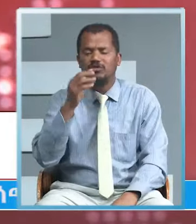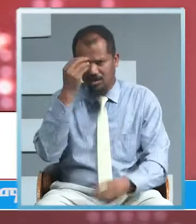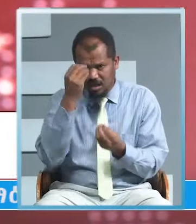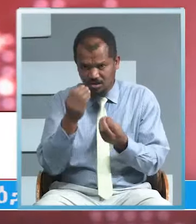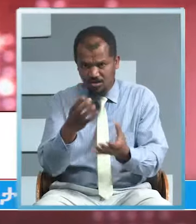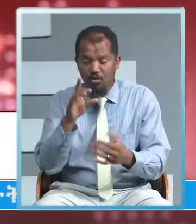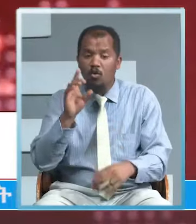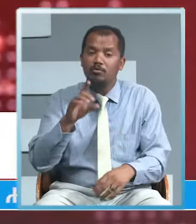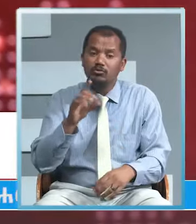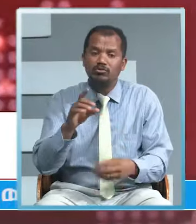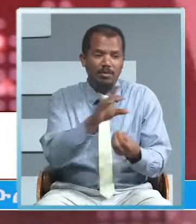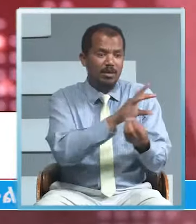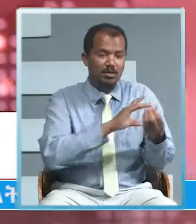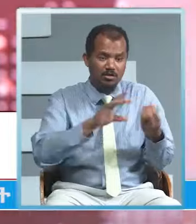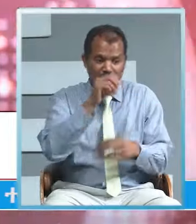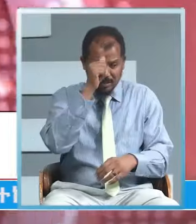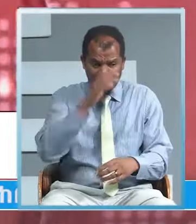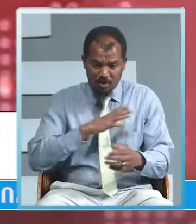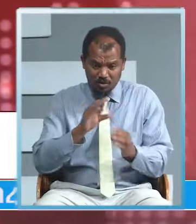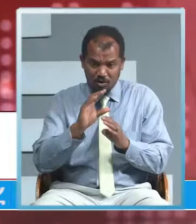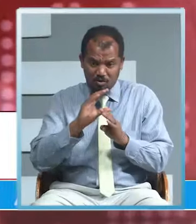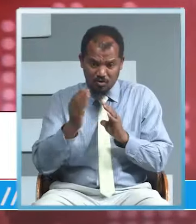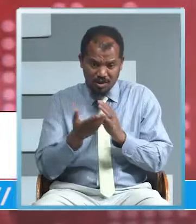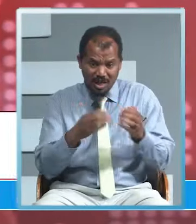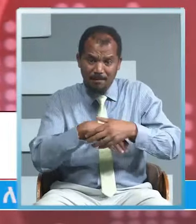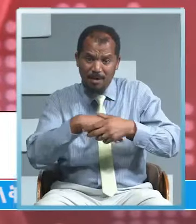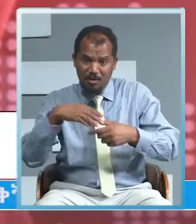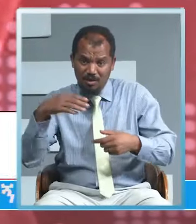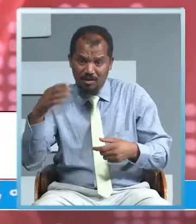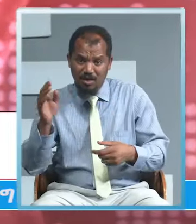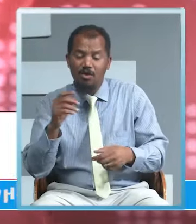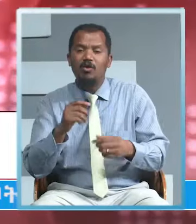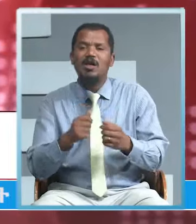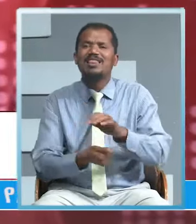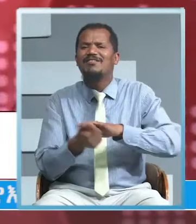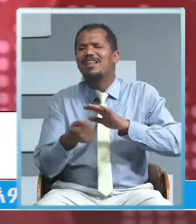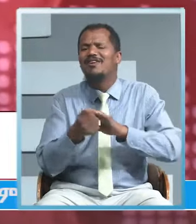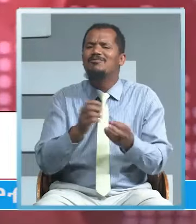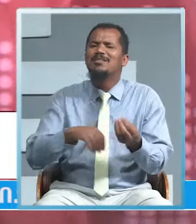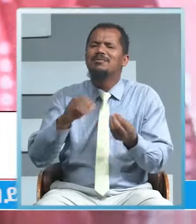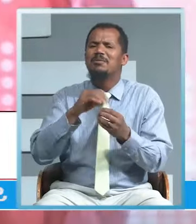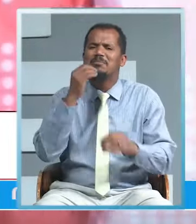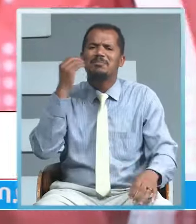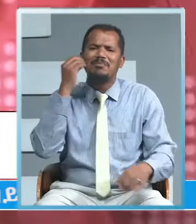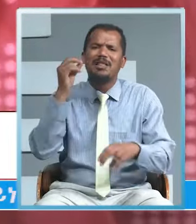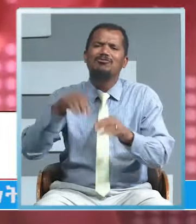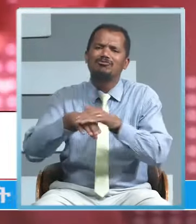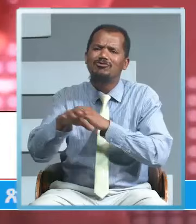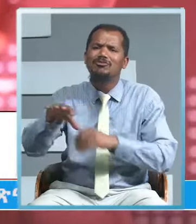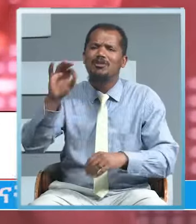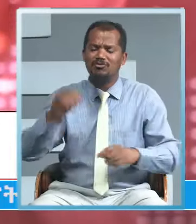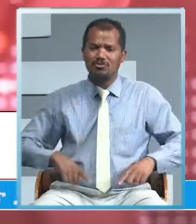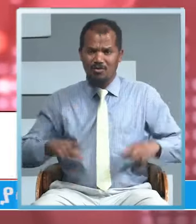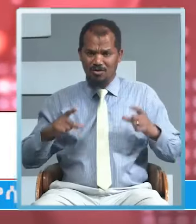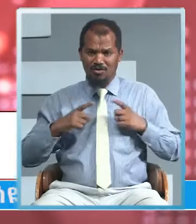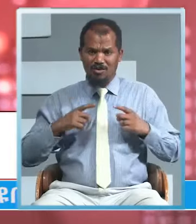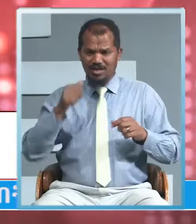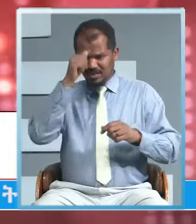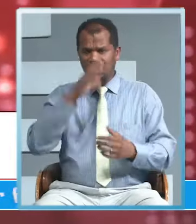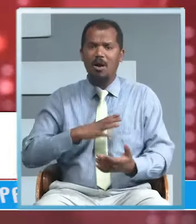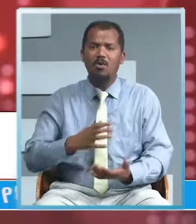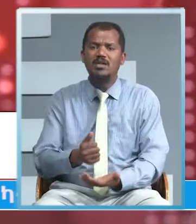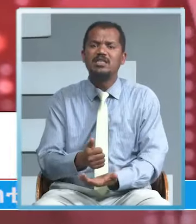አስታወቀ። ኮሚሽኑ በክልሉ የሰብአዊ ሁኔታ ዙሪያ ባወጣው ሪፖርት ከተፈናቃዮች በተጨማሪ በቤታቸው የሚገኙ ነዋሪዎች ጭምር